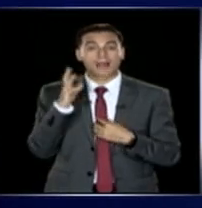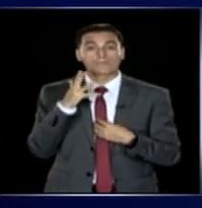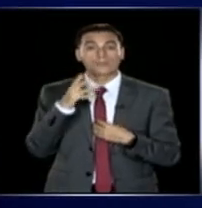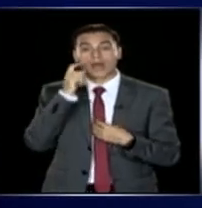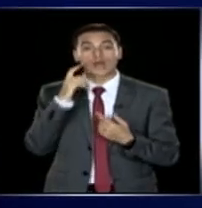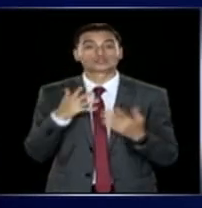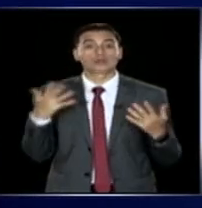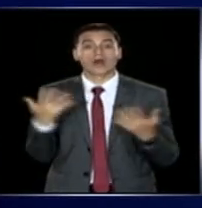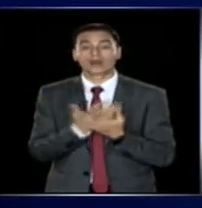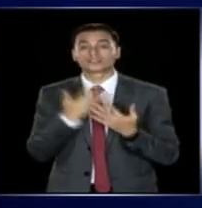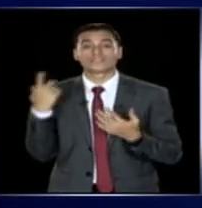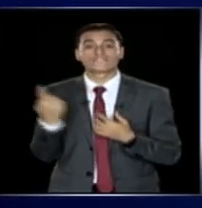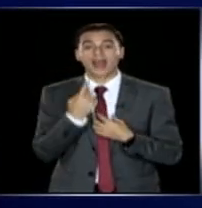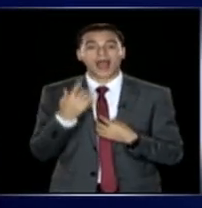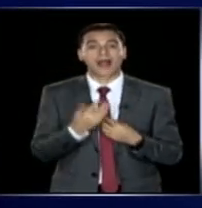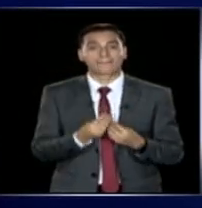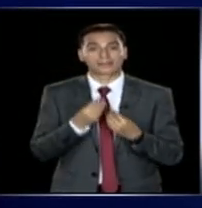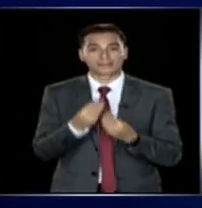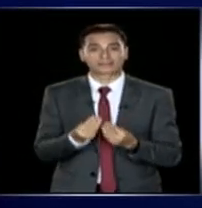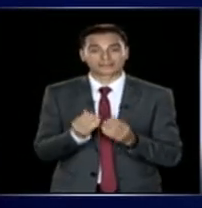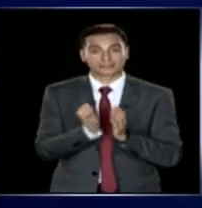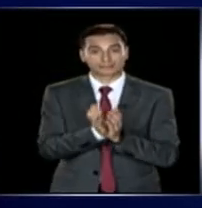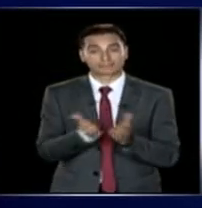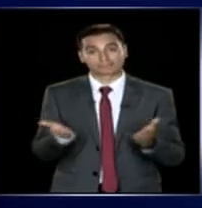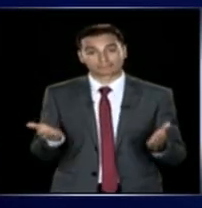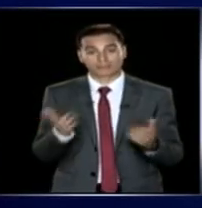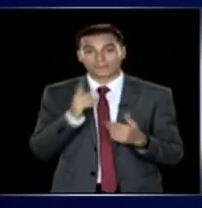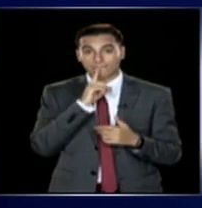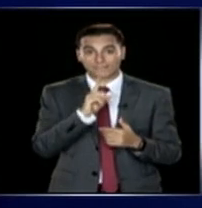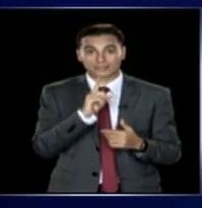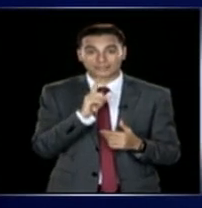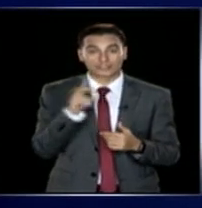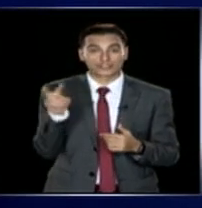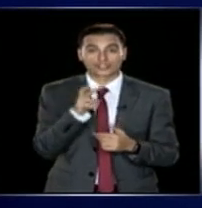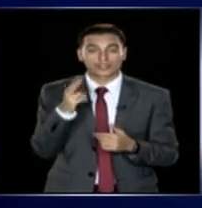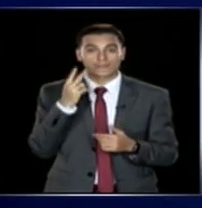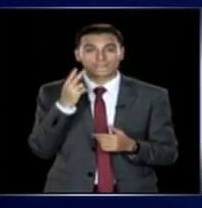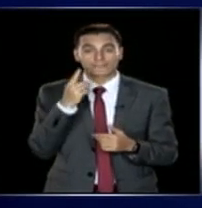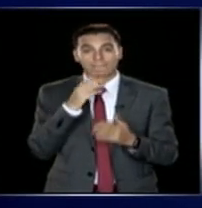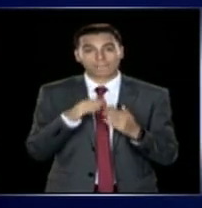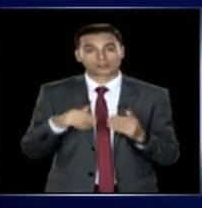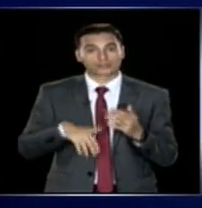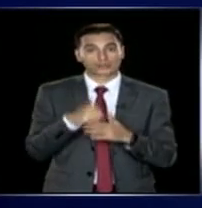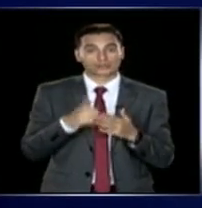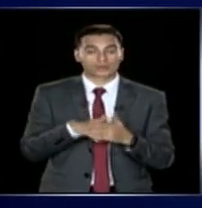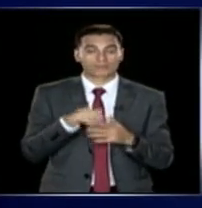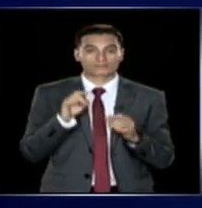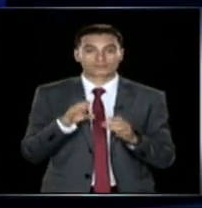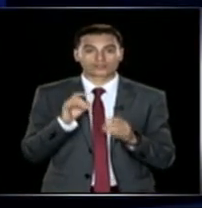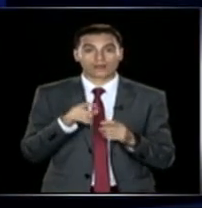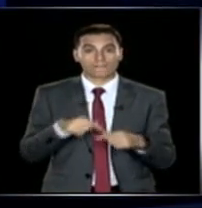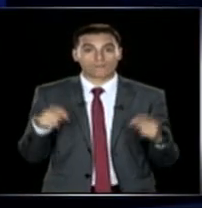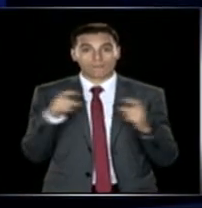حد من أي حتة في العالم يحصل على الجائزة دي، ولكن هما الاتنين الحقيقة يستحقوا. المباراة